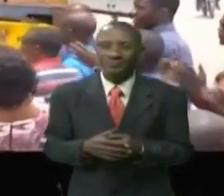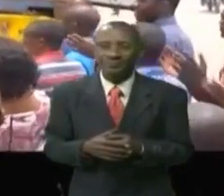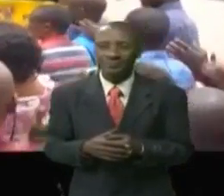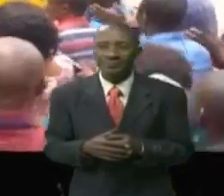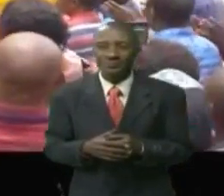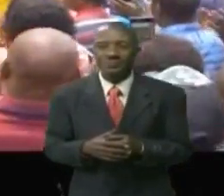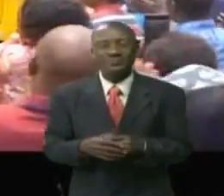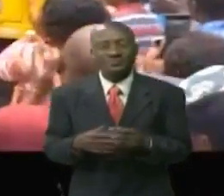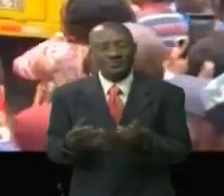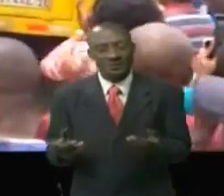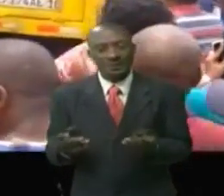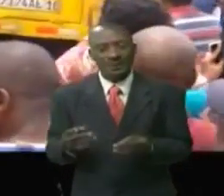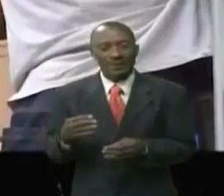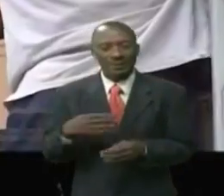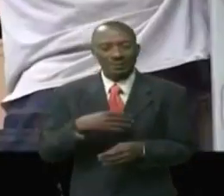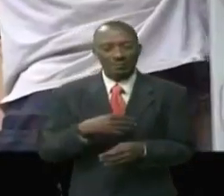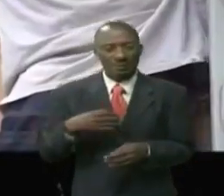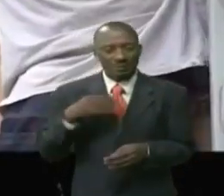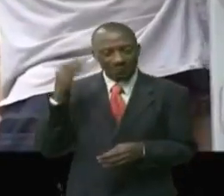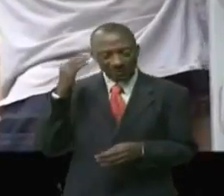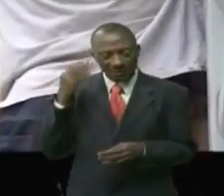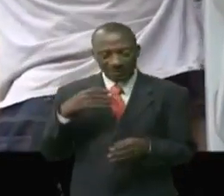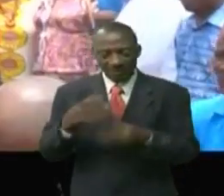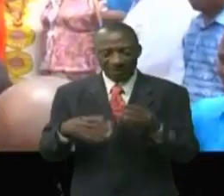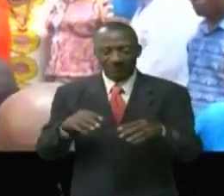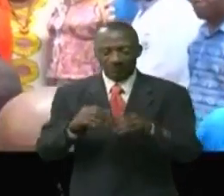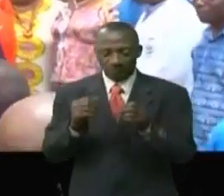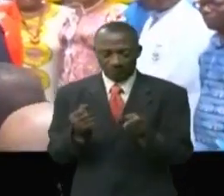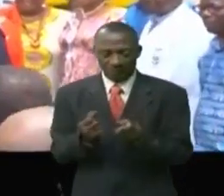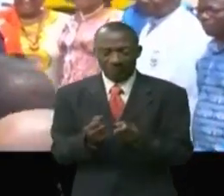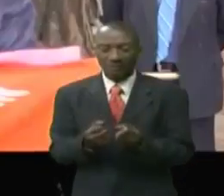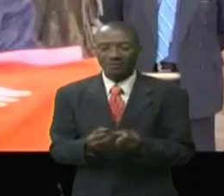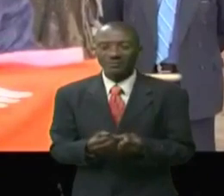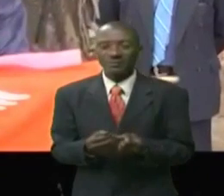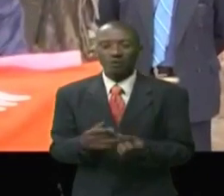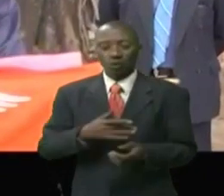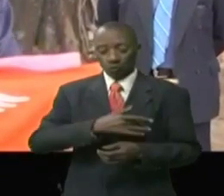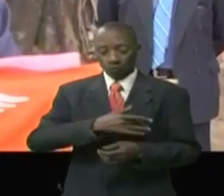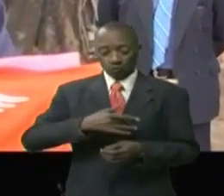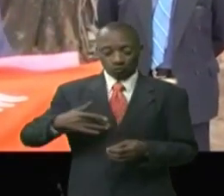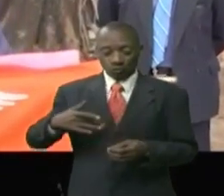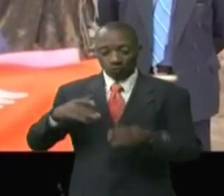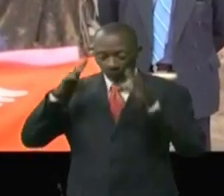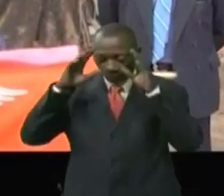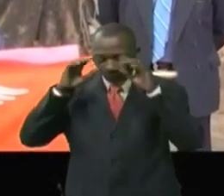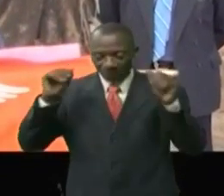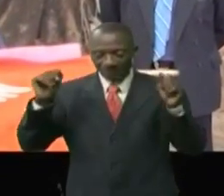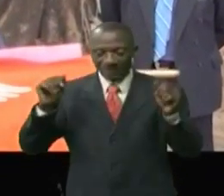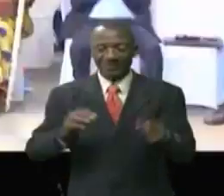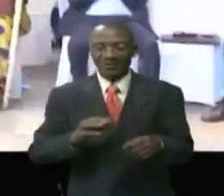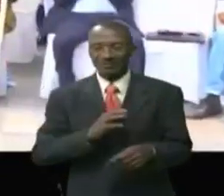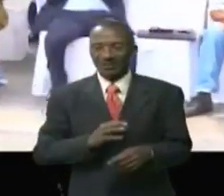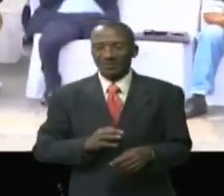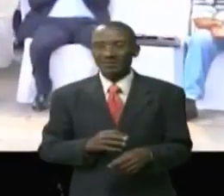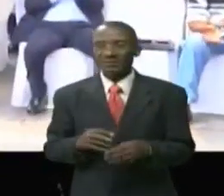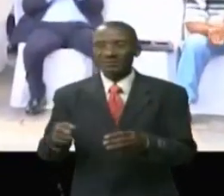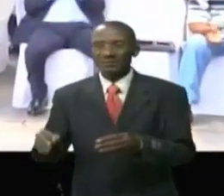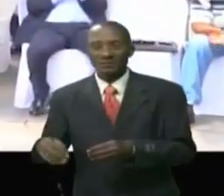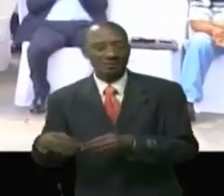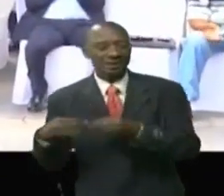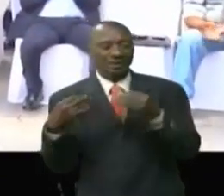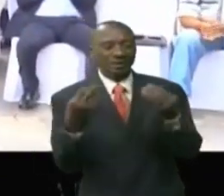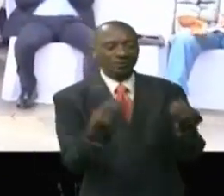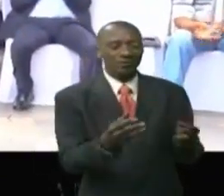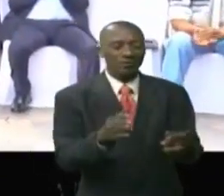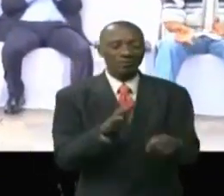pharmaceutiques et matériel orthopédique ces gestes de haut porté social rentre dans le cadre du vaste programme de la couverture santé